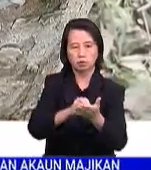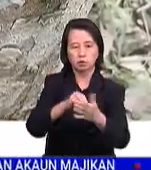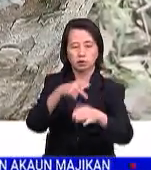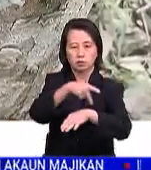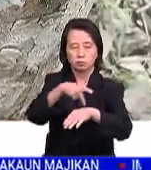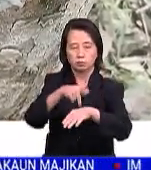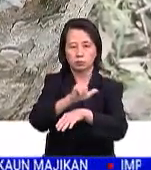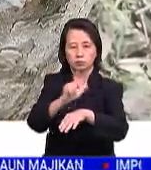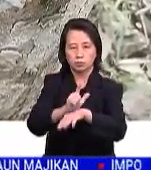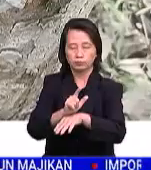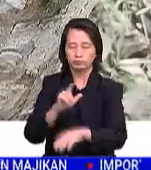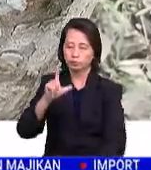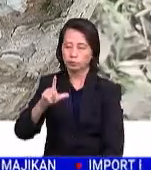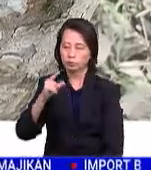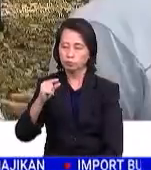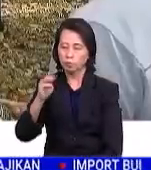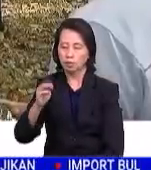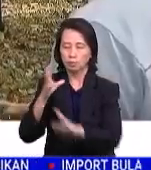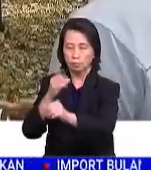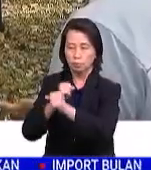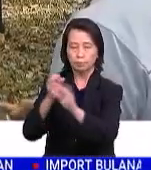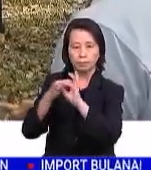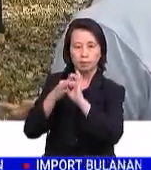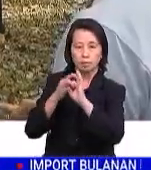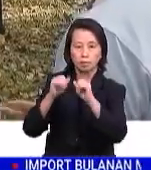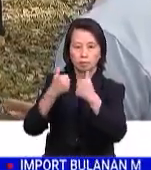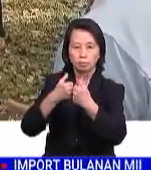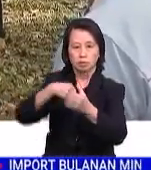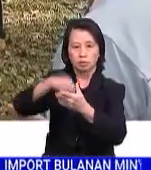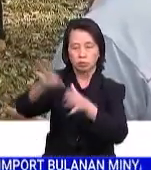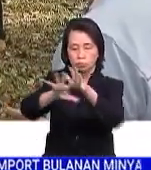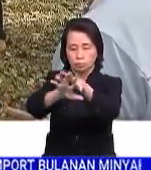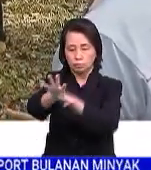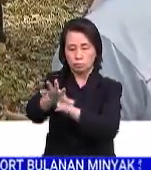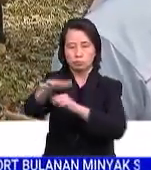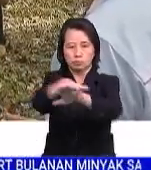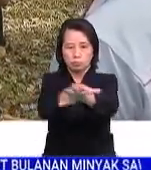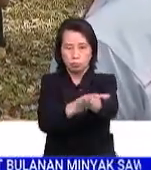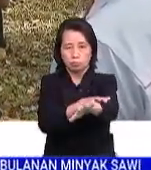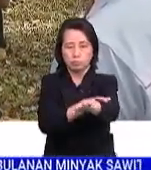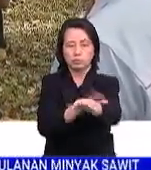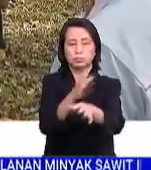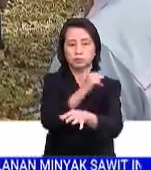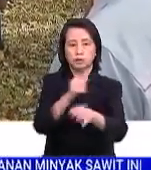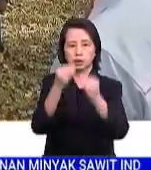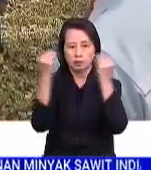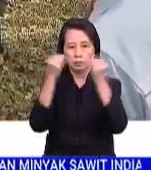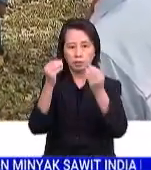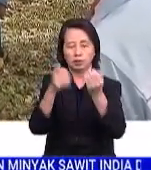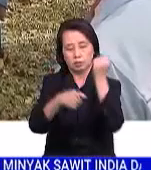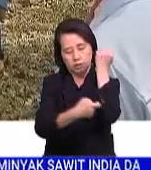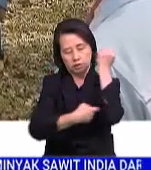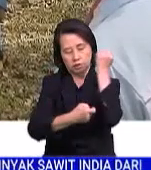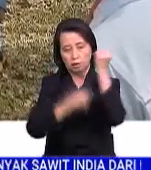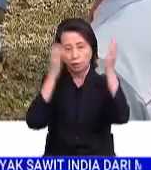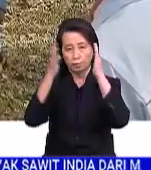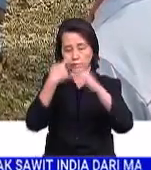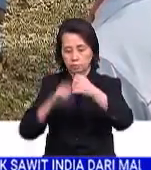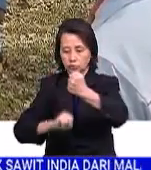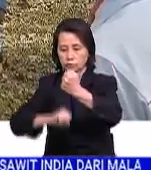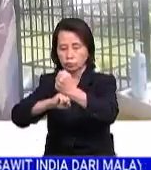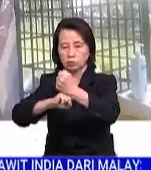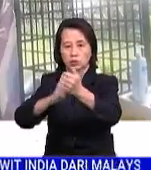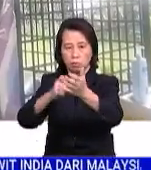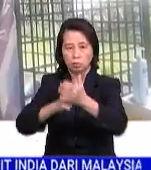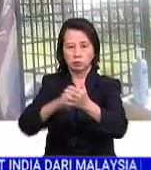Langkawi. LGM turut mendapat kerjasama Persatuan Pengeluar Sarung Tangan Getah Malaysia dan Majlis Getah Malaysia bagi menyokong